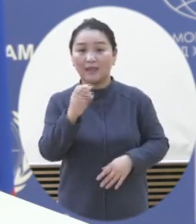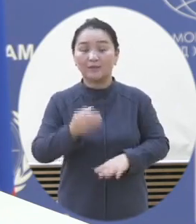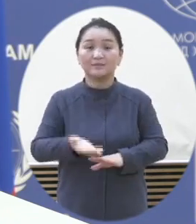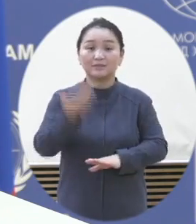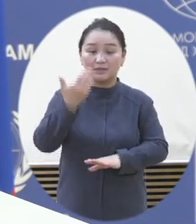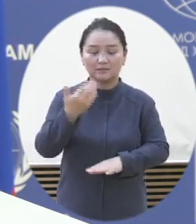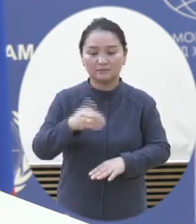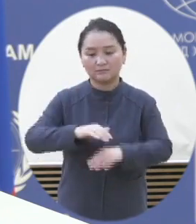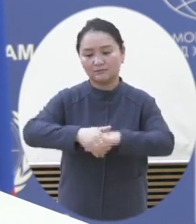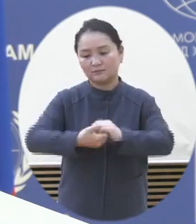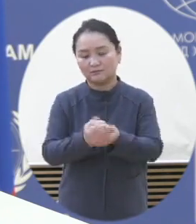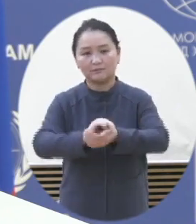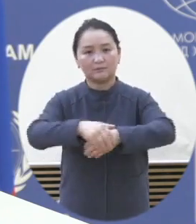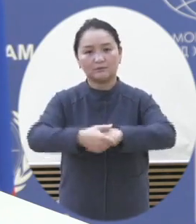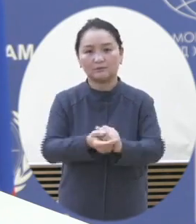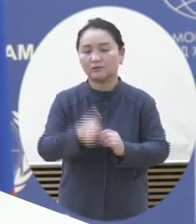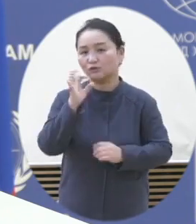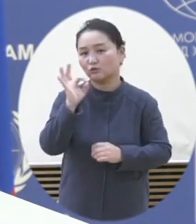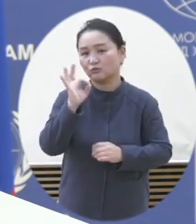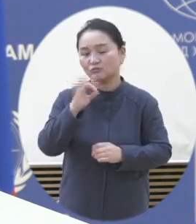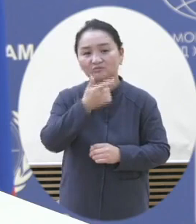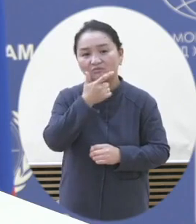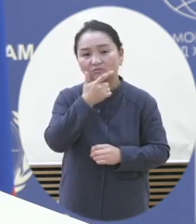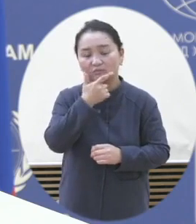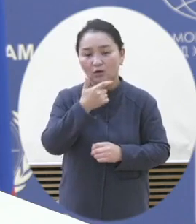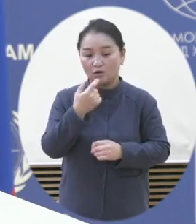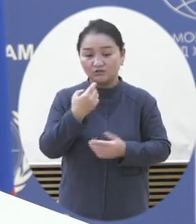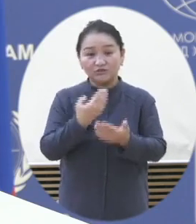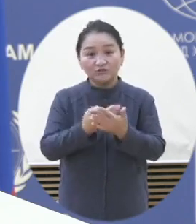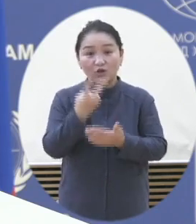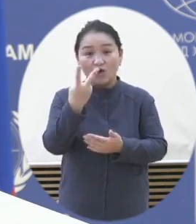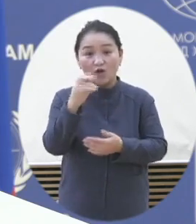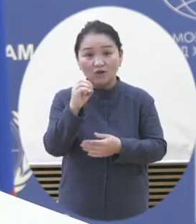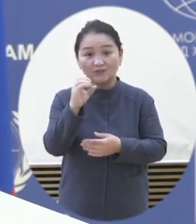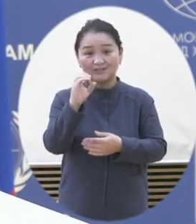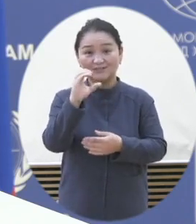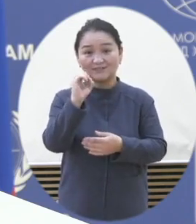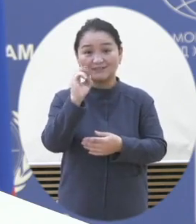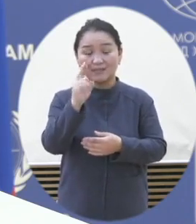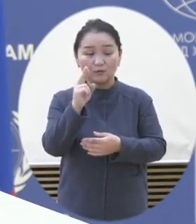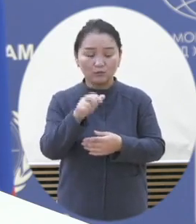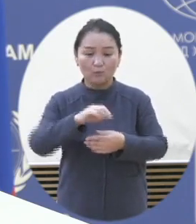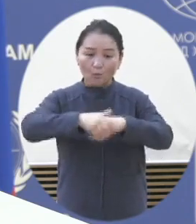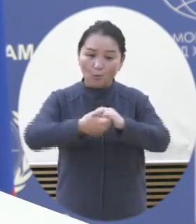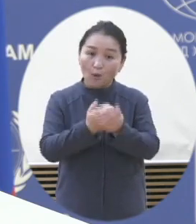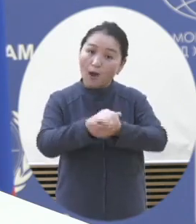10 секундын дотор гараа угаагаад, өөрөөр хэлбэл 20 секундээс доошгүй хугацаанд угаах хэрэгтэй гэж хэлэхэд 10 секунд угаангуутаа одоо яах нь